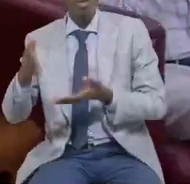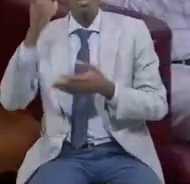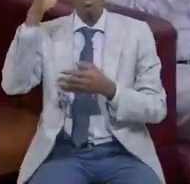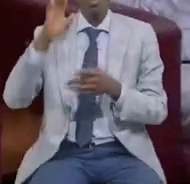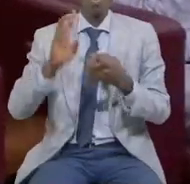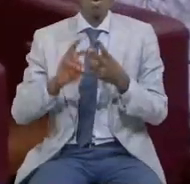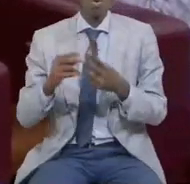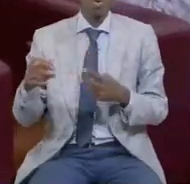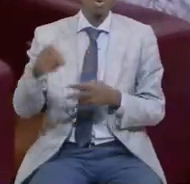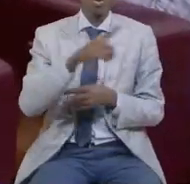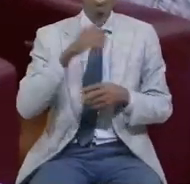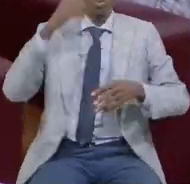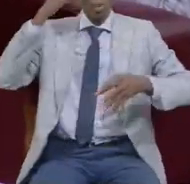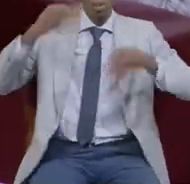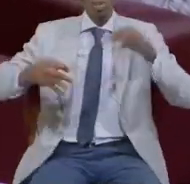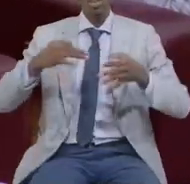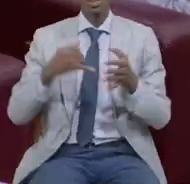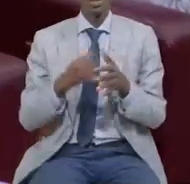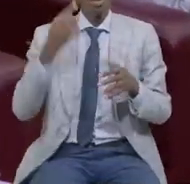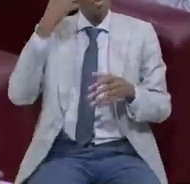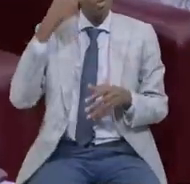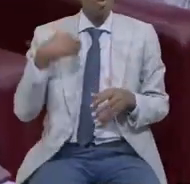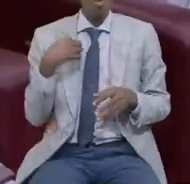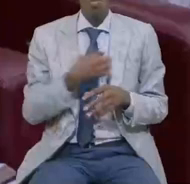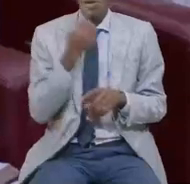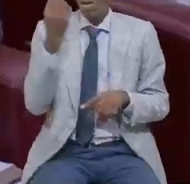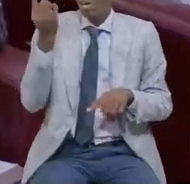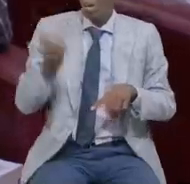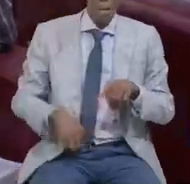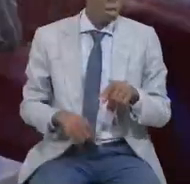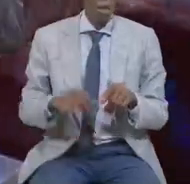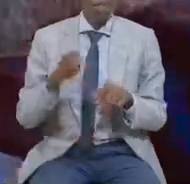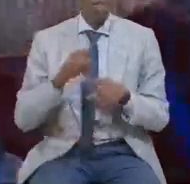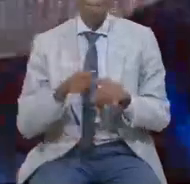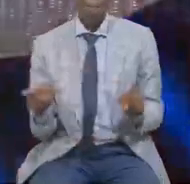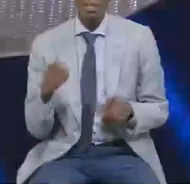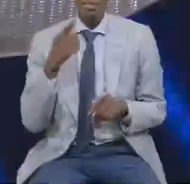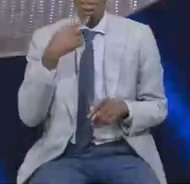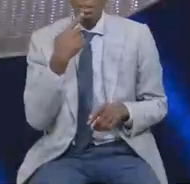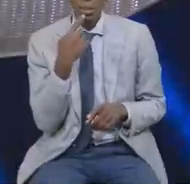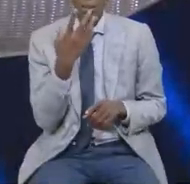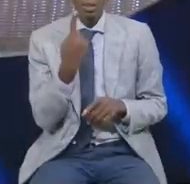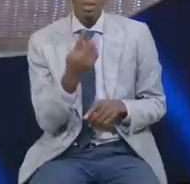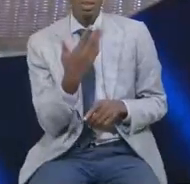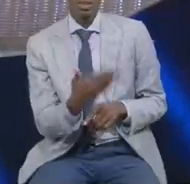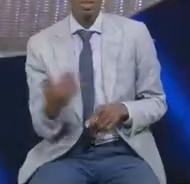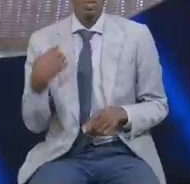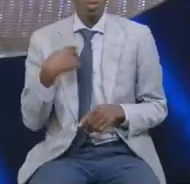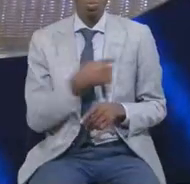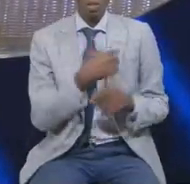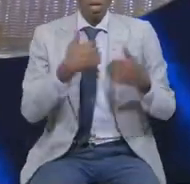nous ne pouvons pas ne pas parler de ce que Nous avons vu et